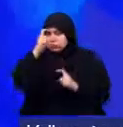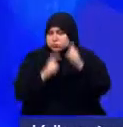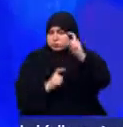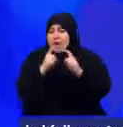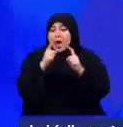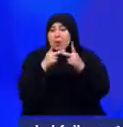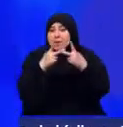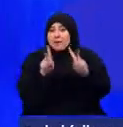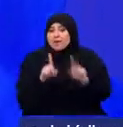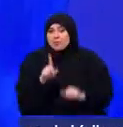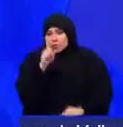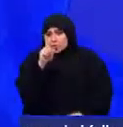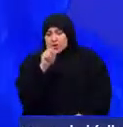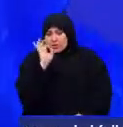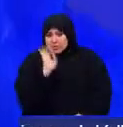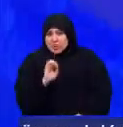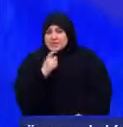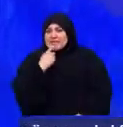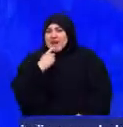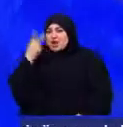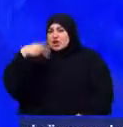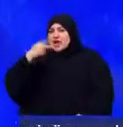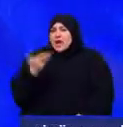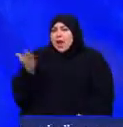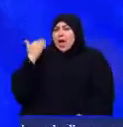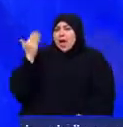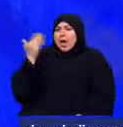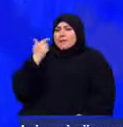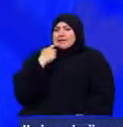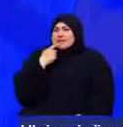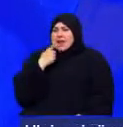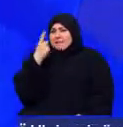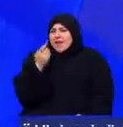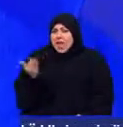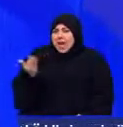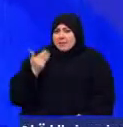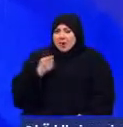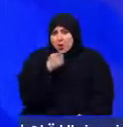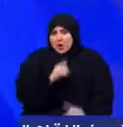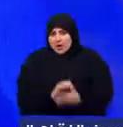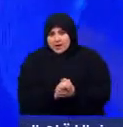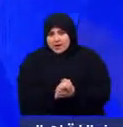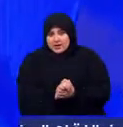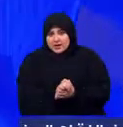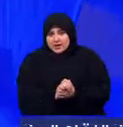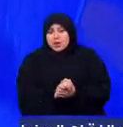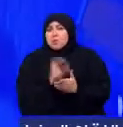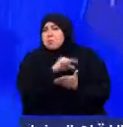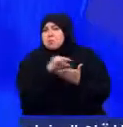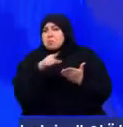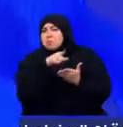التي استعملت في بداية العشرينات من القرن الماضي، وهي